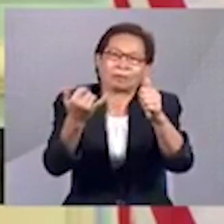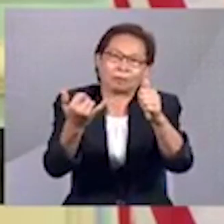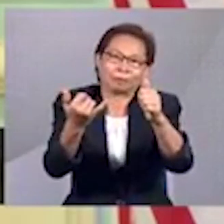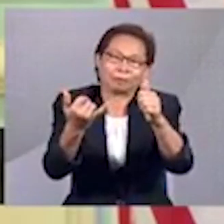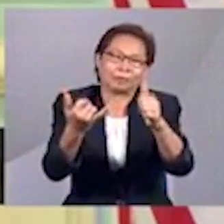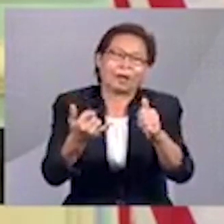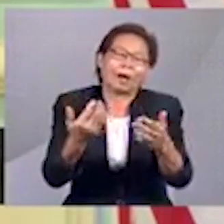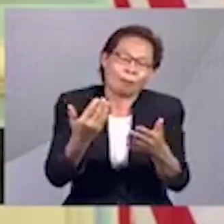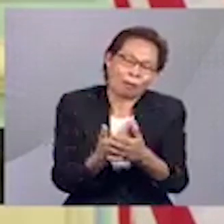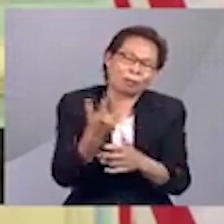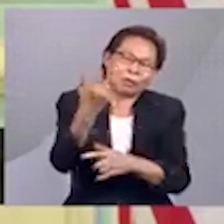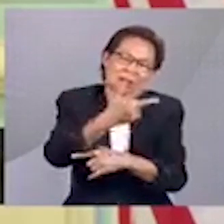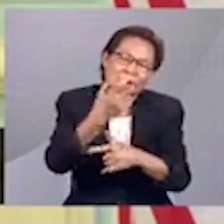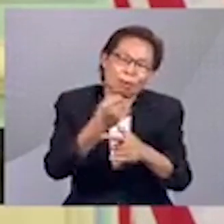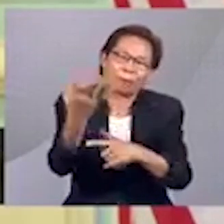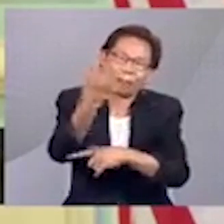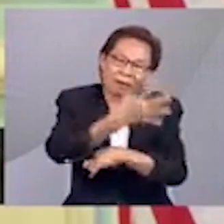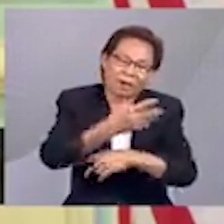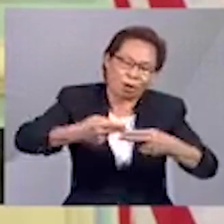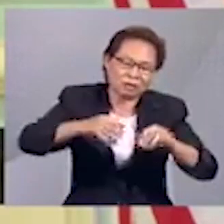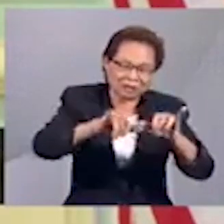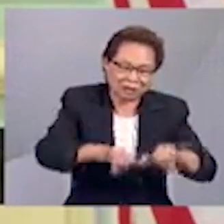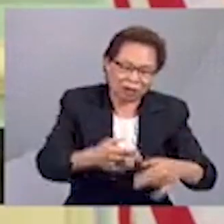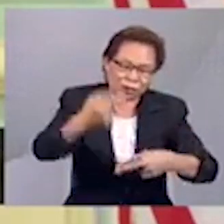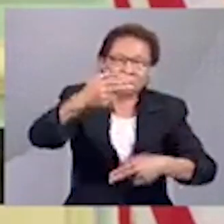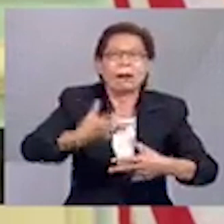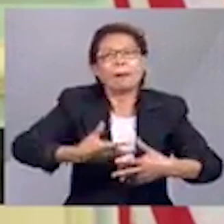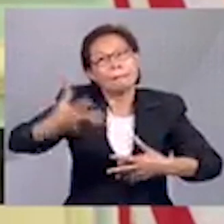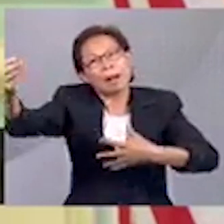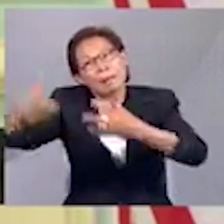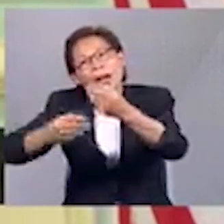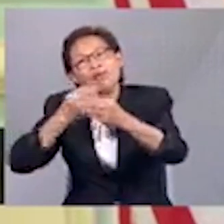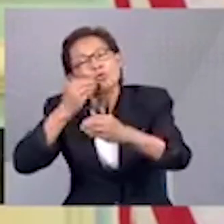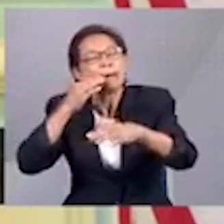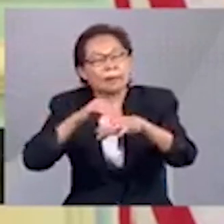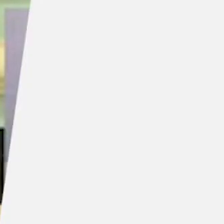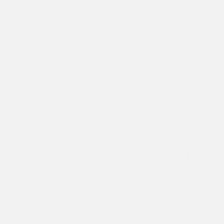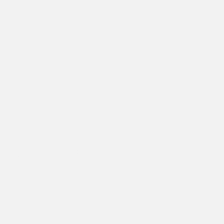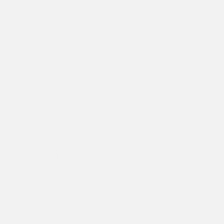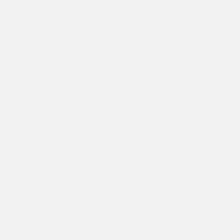dah baru 3-4 hari pun, mereka boleh balik pada 10 hari bulan. Boleh. Ya.